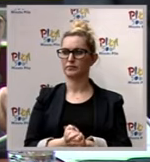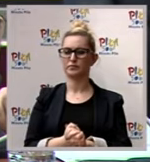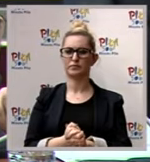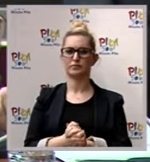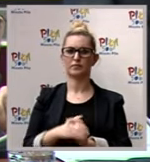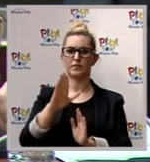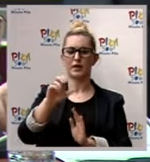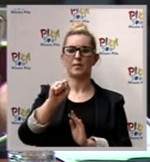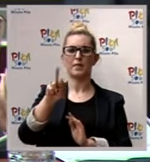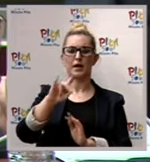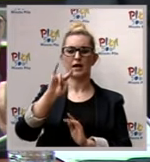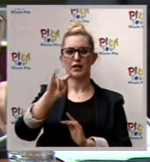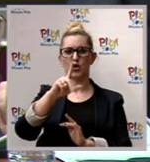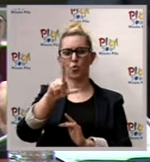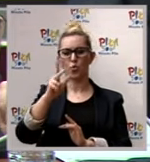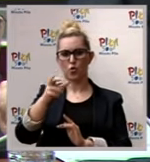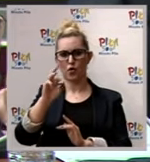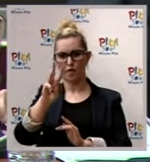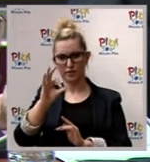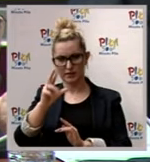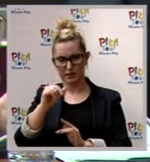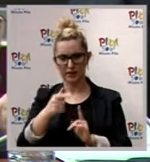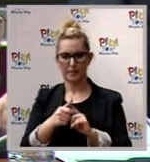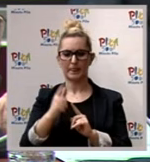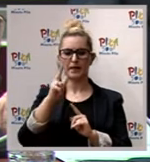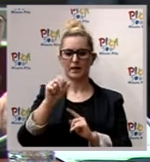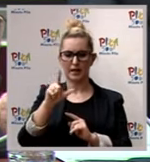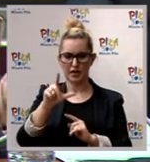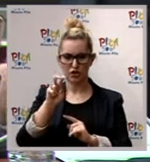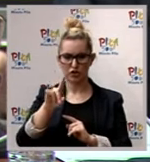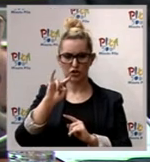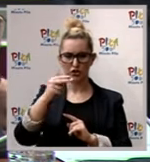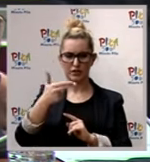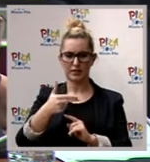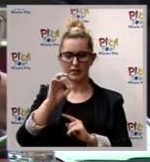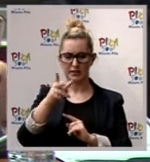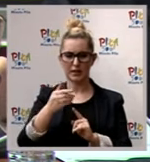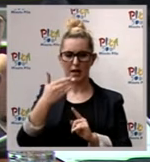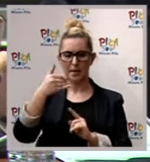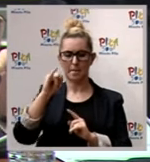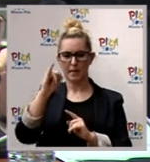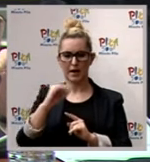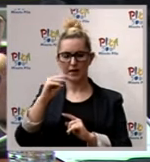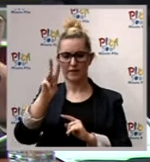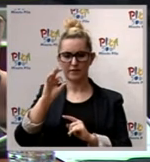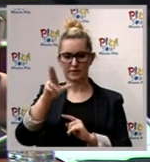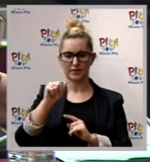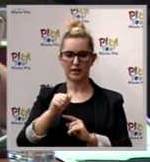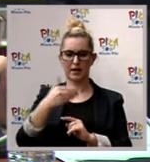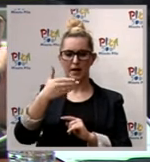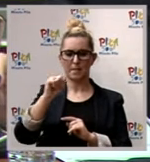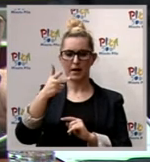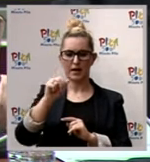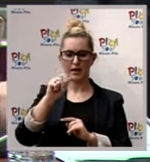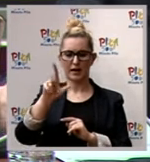Marian Barełkowski, Aneta Kalczyńska, Małgorzata Jadwiga Majerska, Danuta